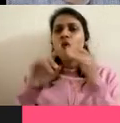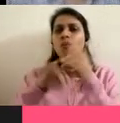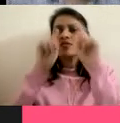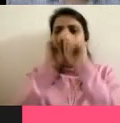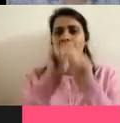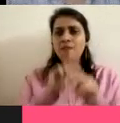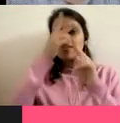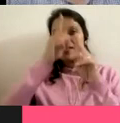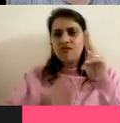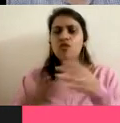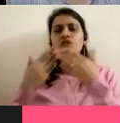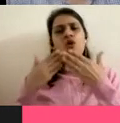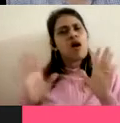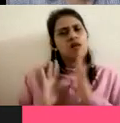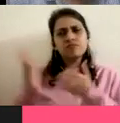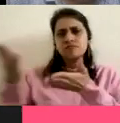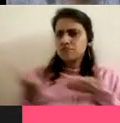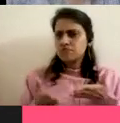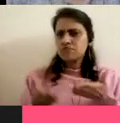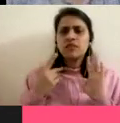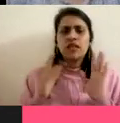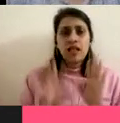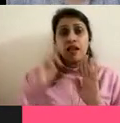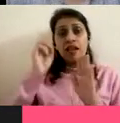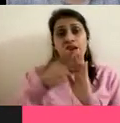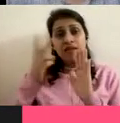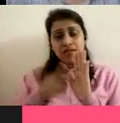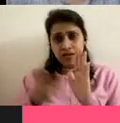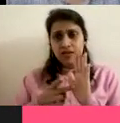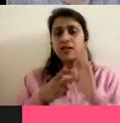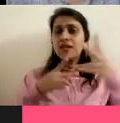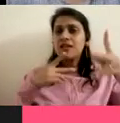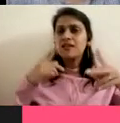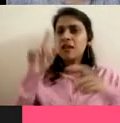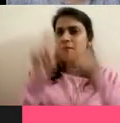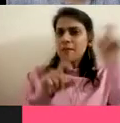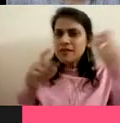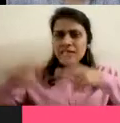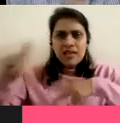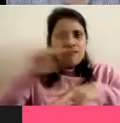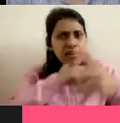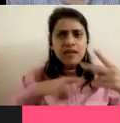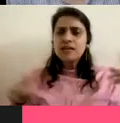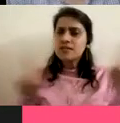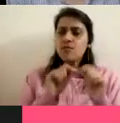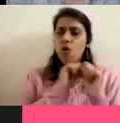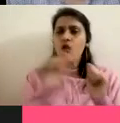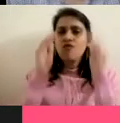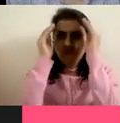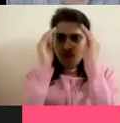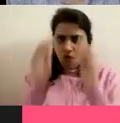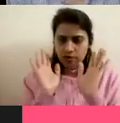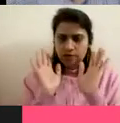टारगेट्स डाइवर्सिटी और हर लेवल में नॉट ओनली एंट्री लेवल ये सारे चीजें पे फोकस करना इज गुड